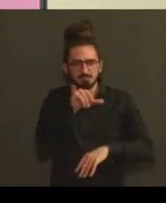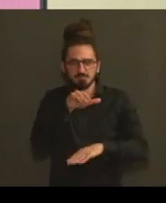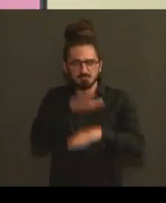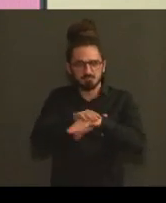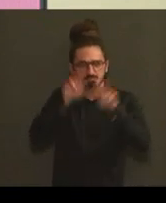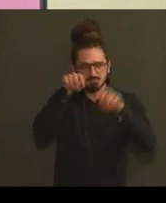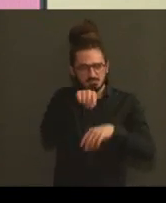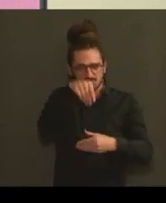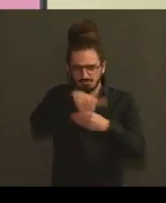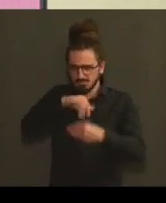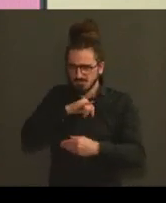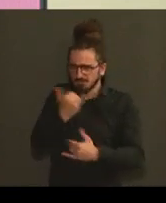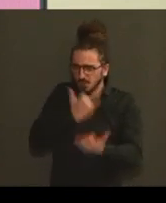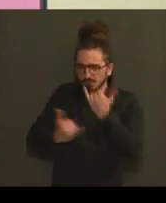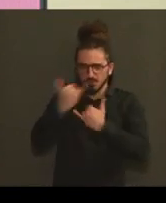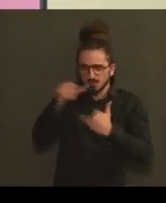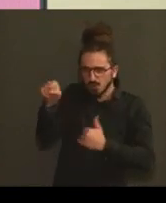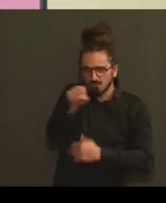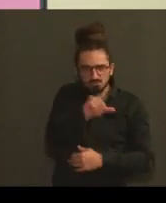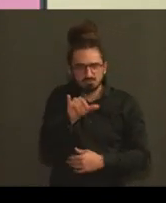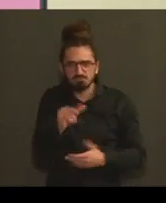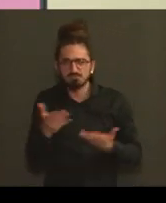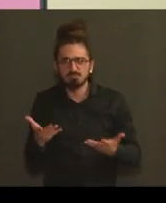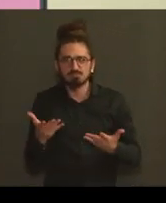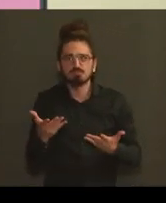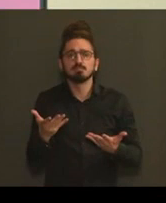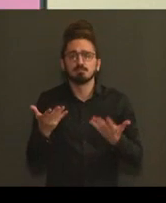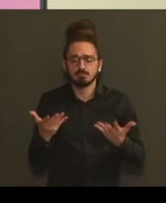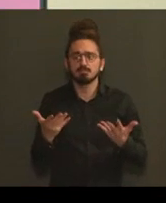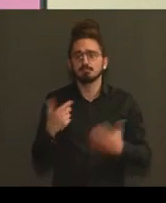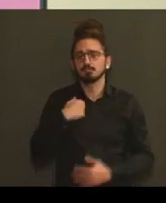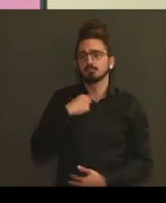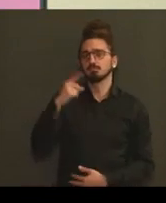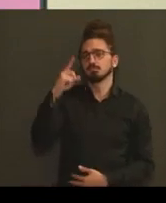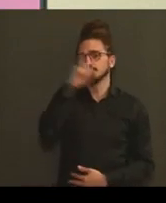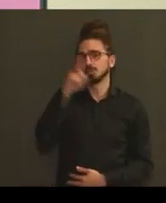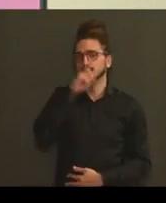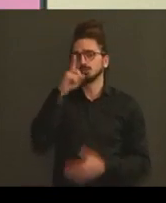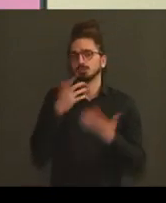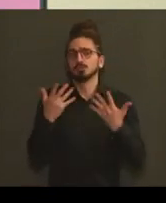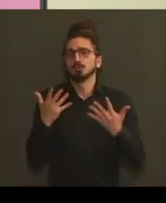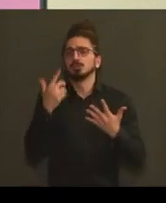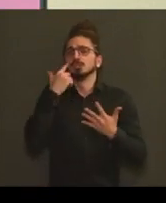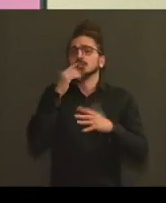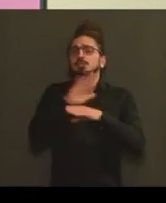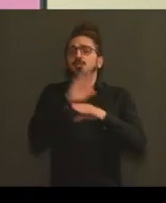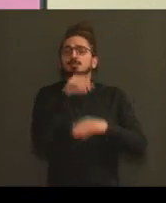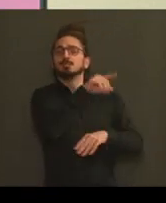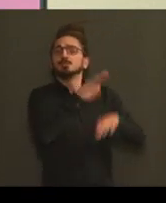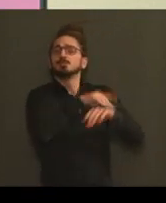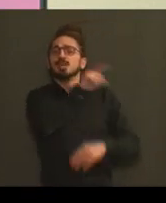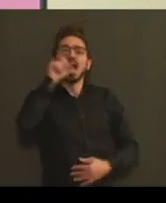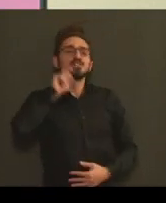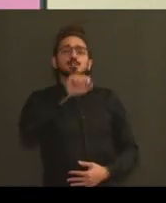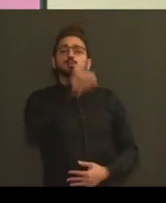ce vaccin. En partie liées au fait que, dans un pays comme l'Afrique du Sud, par exemple, ils ont temporairement